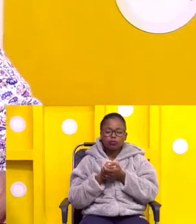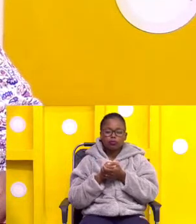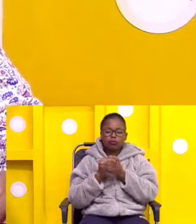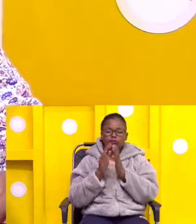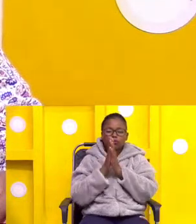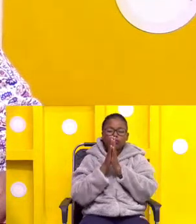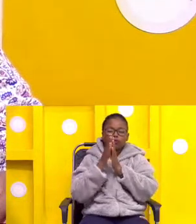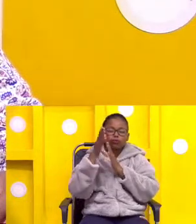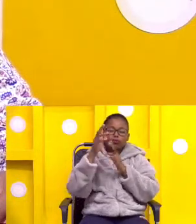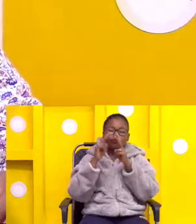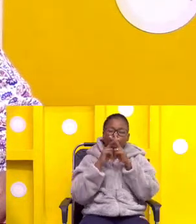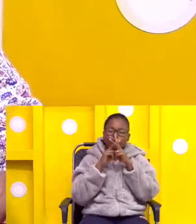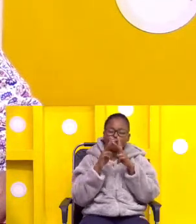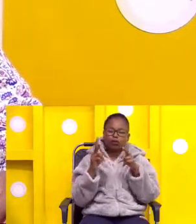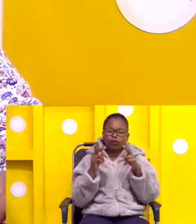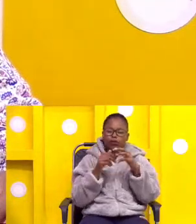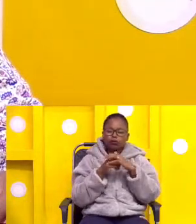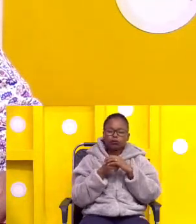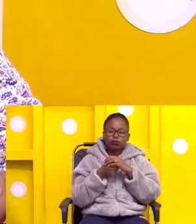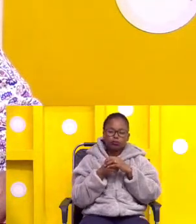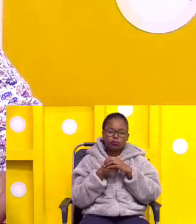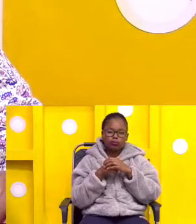Bwana sifuwe sana.